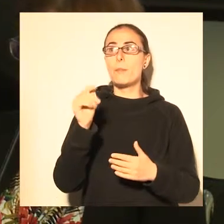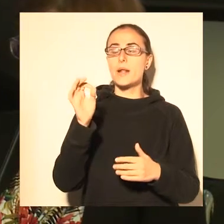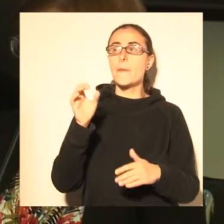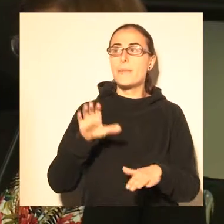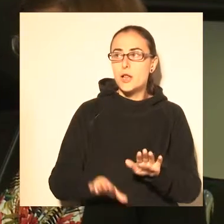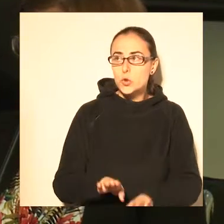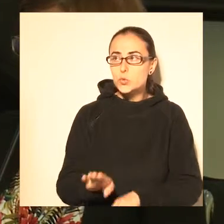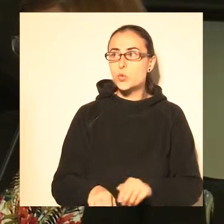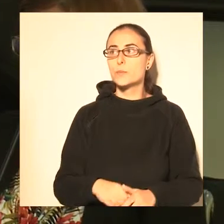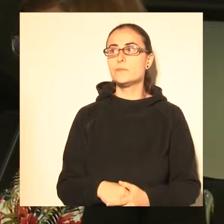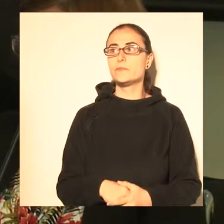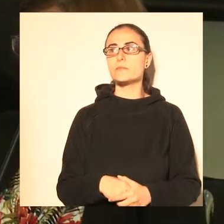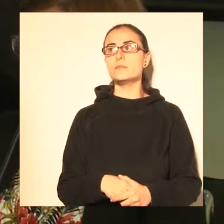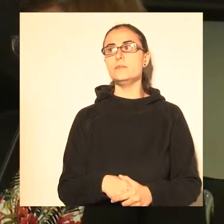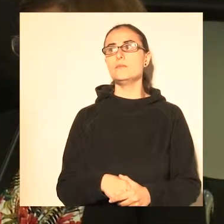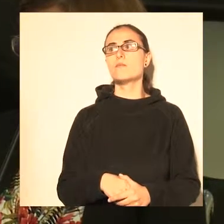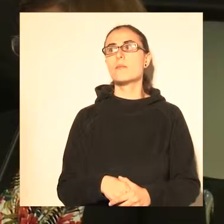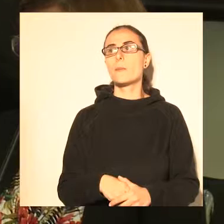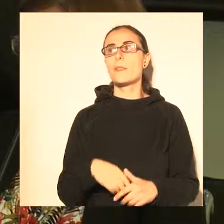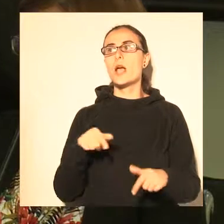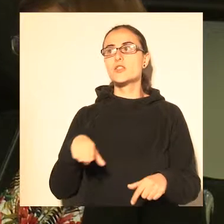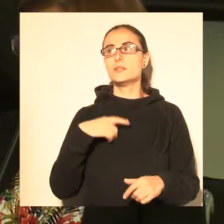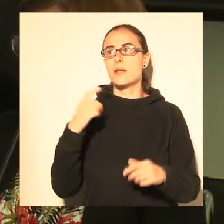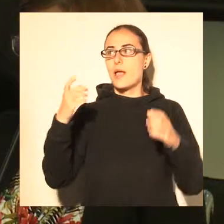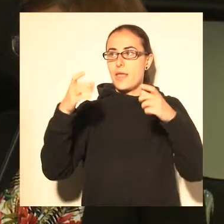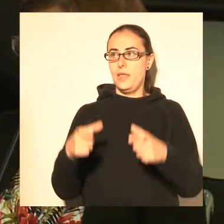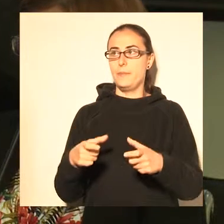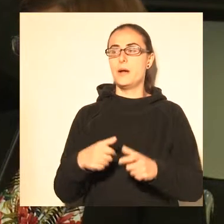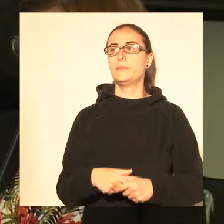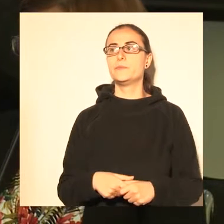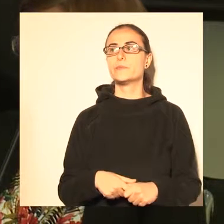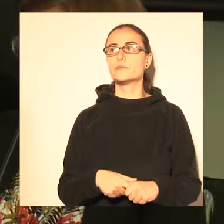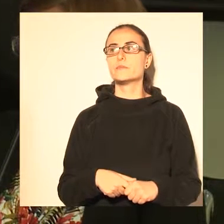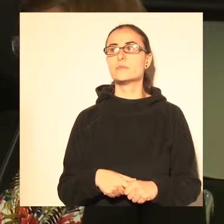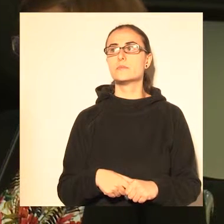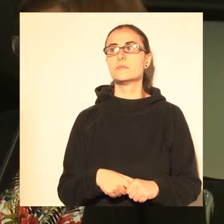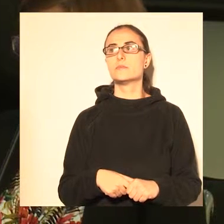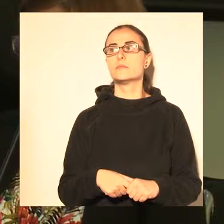mersului pe anumite scolioze Aici este